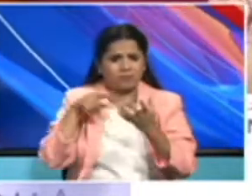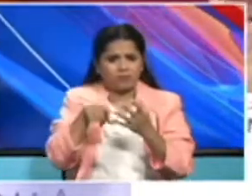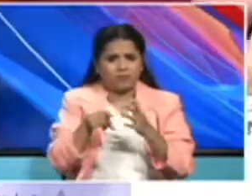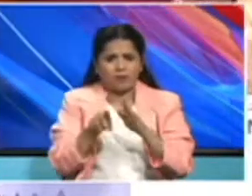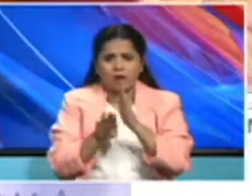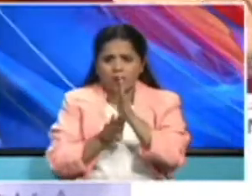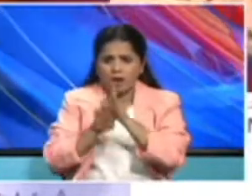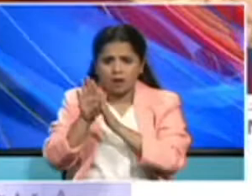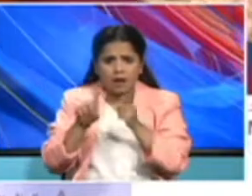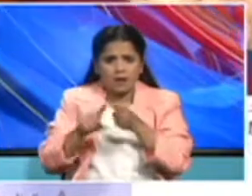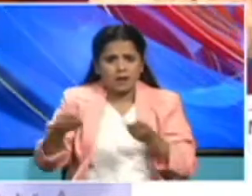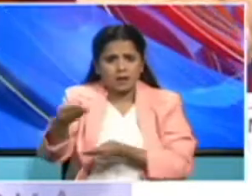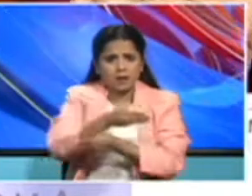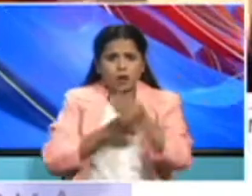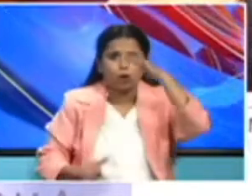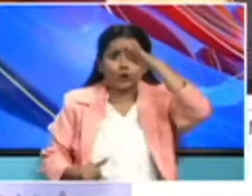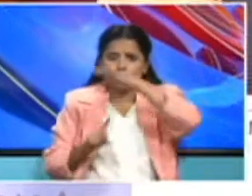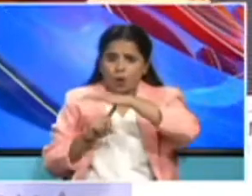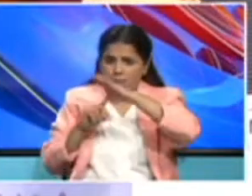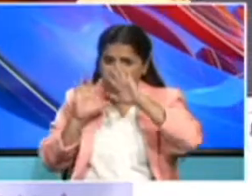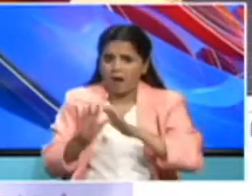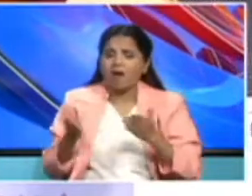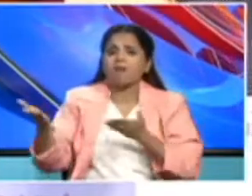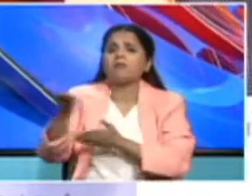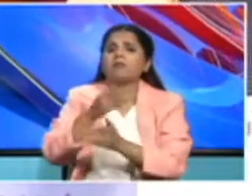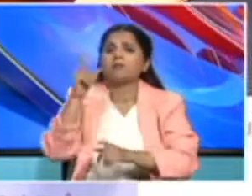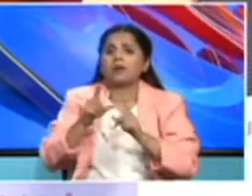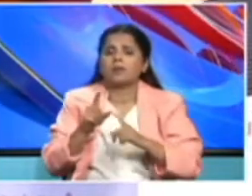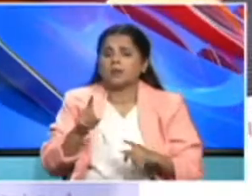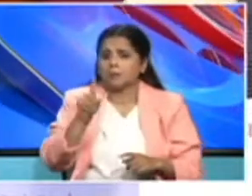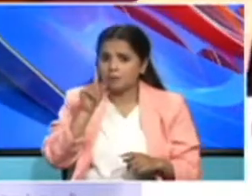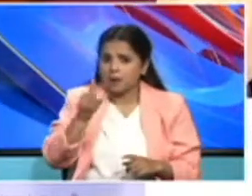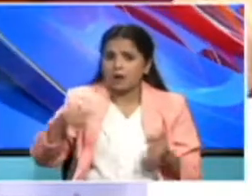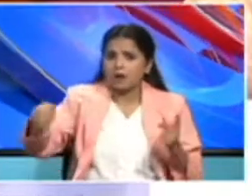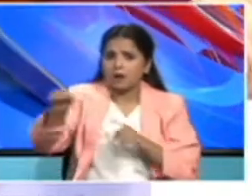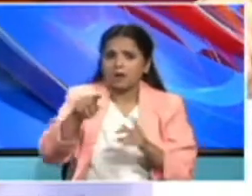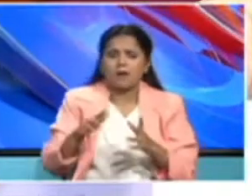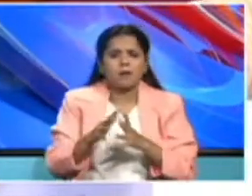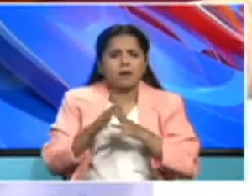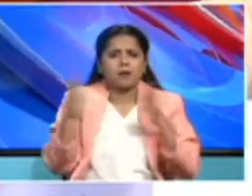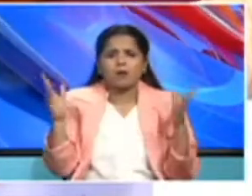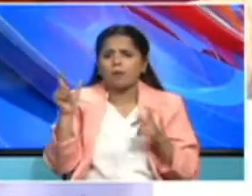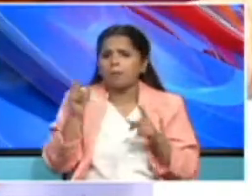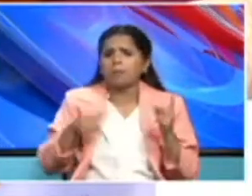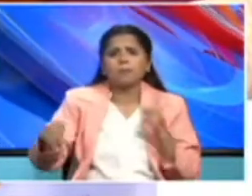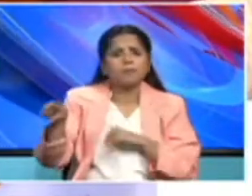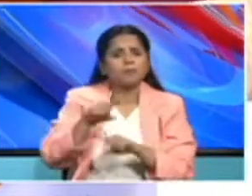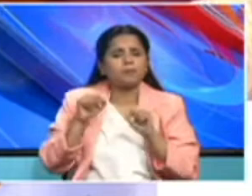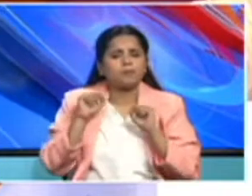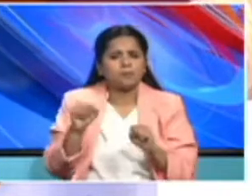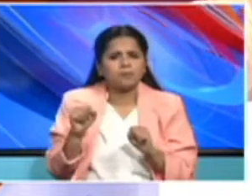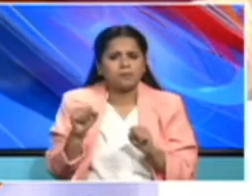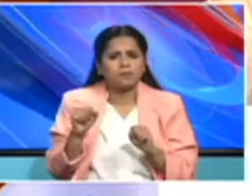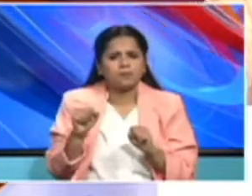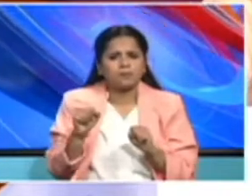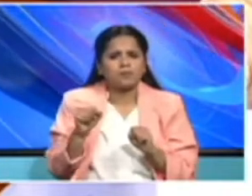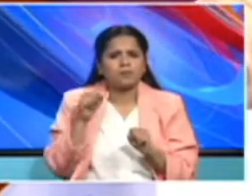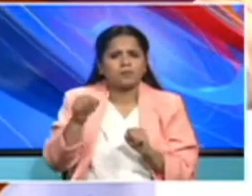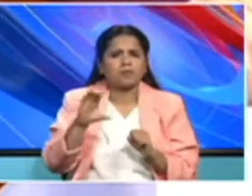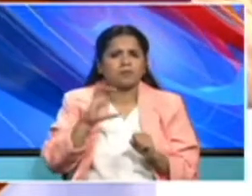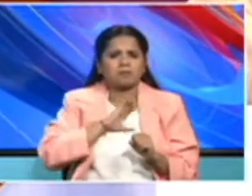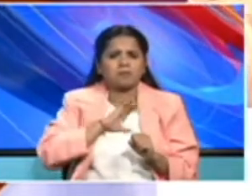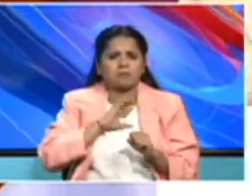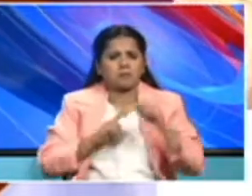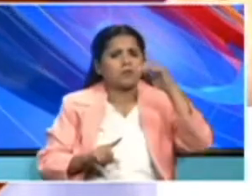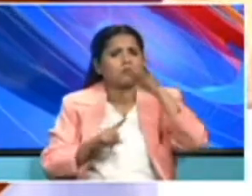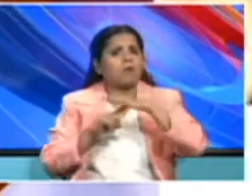विकास और अर्थव्यवस्था में टॉप पर है, उनमें से ज्यादातर मेडल लिस्ट में भी